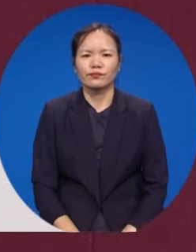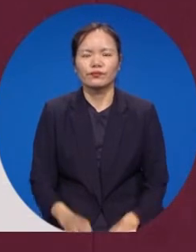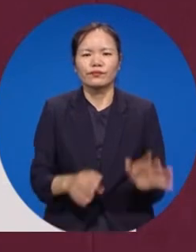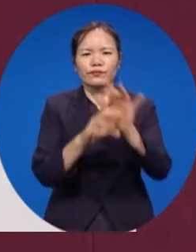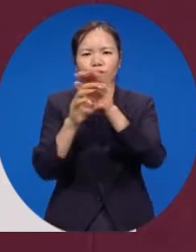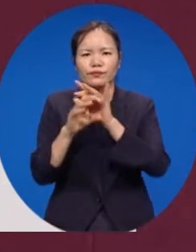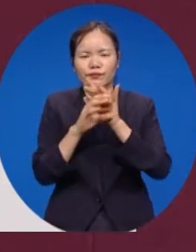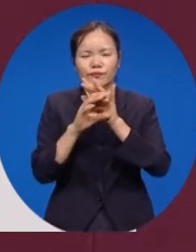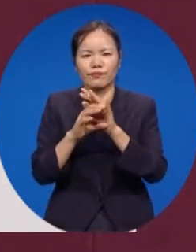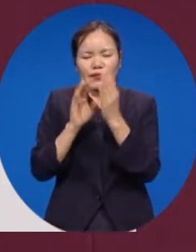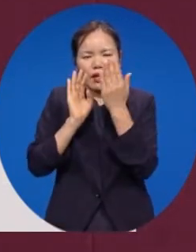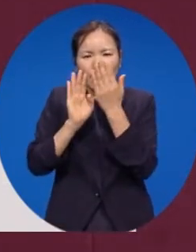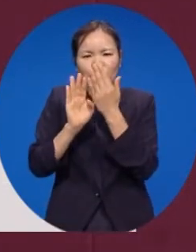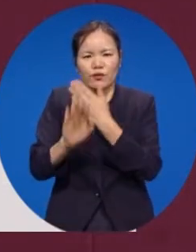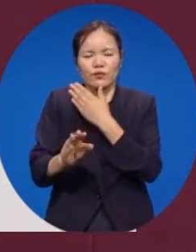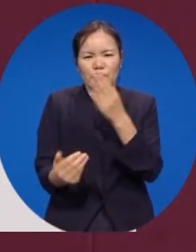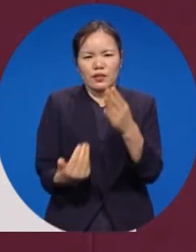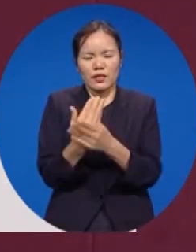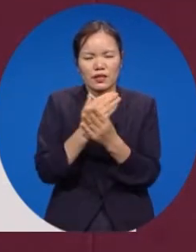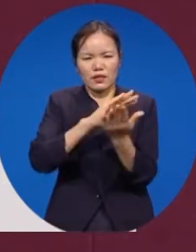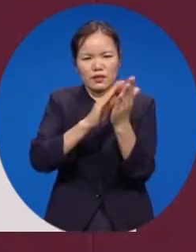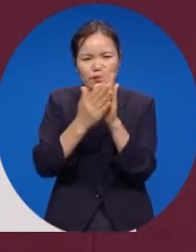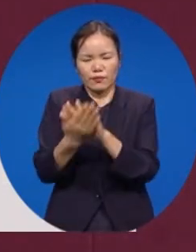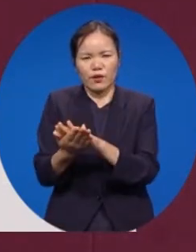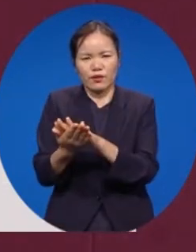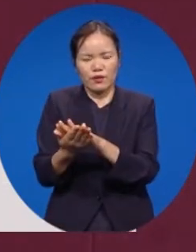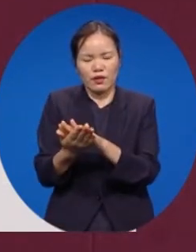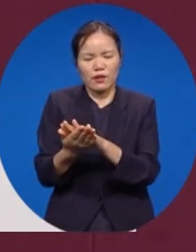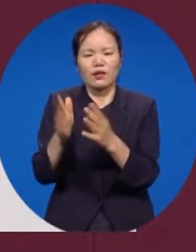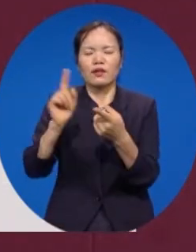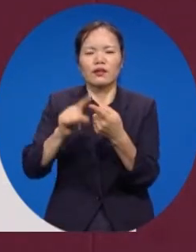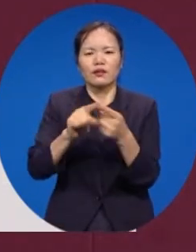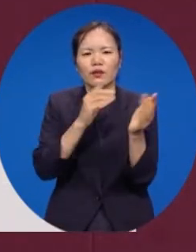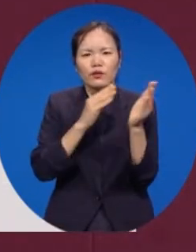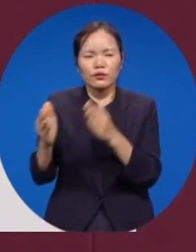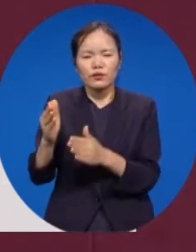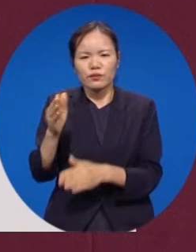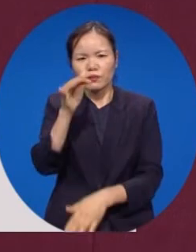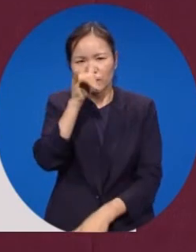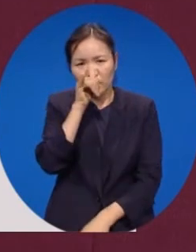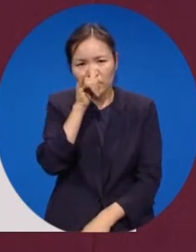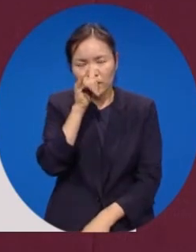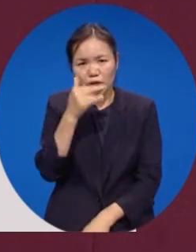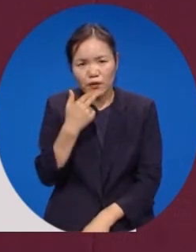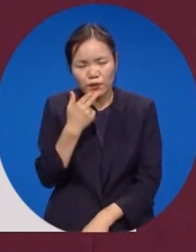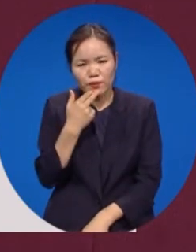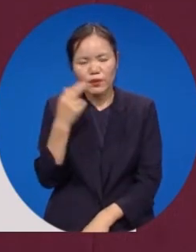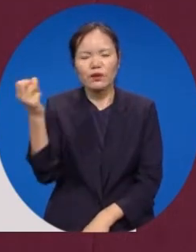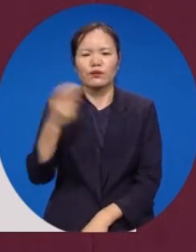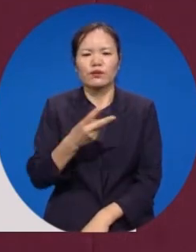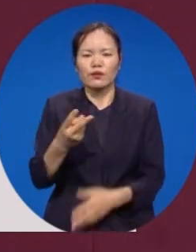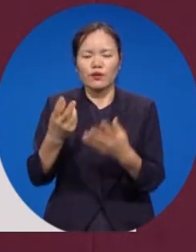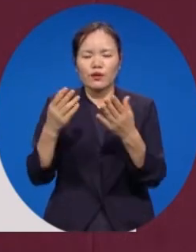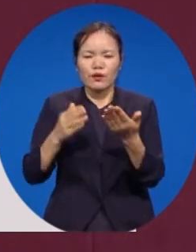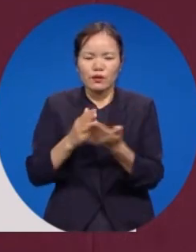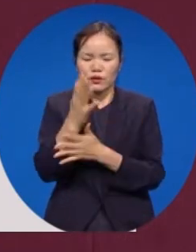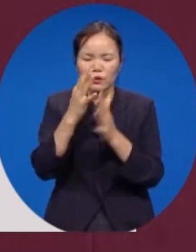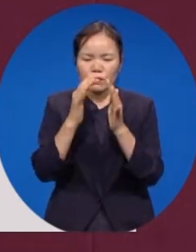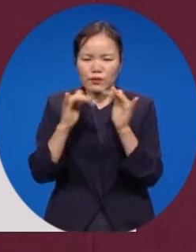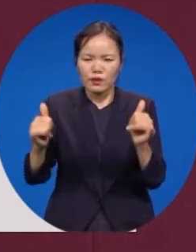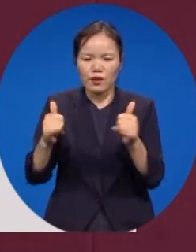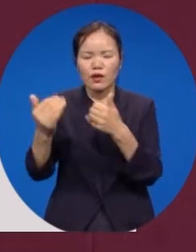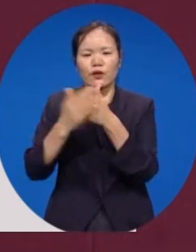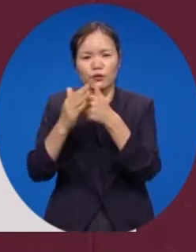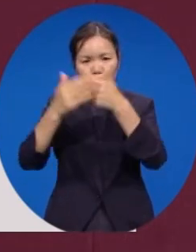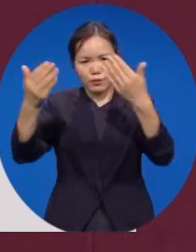코로나 이후에 예상되는 변화에 대해서 얼마나 준비를 하고 있는지, 또 많은 전문가의 도움을